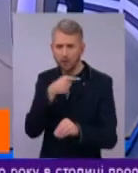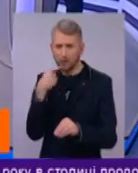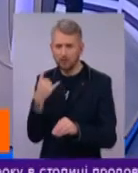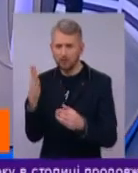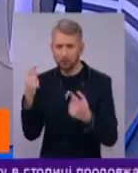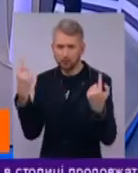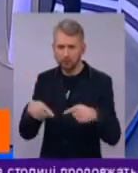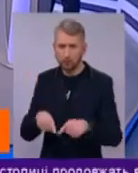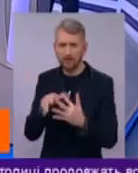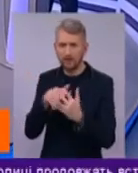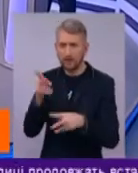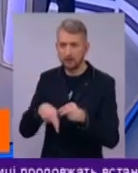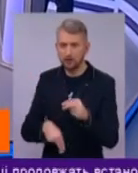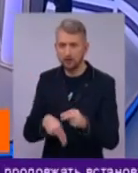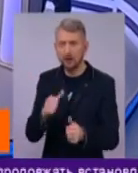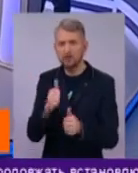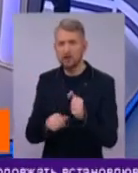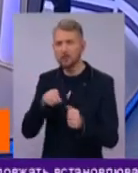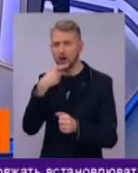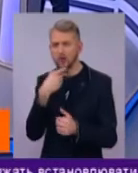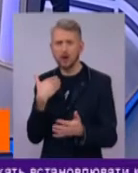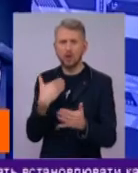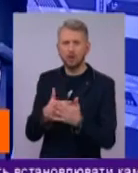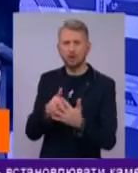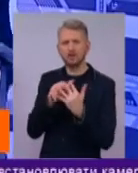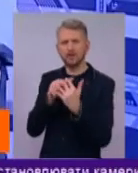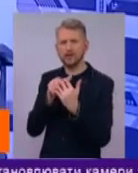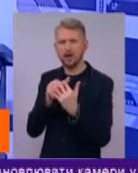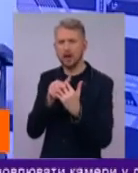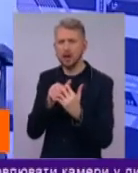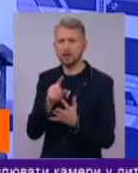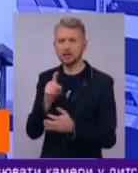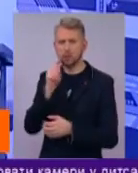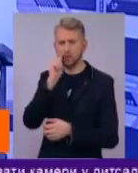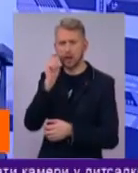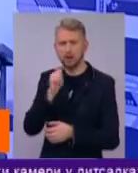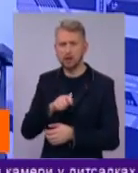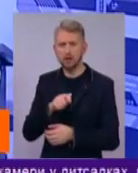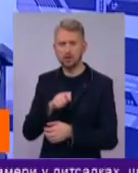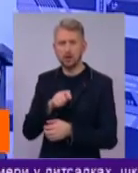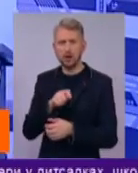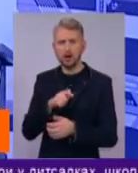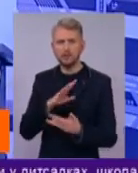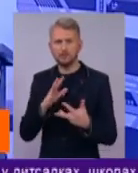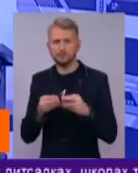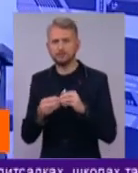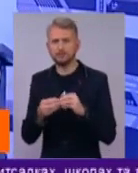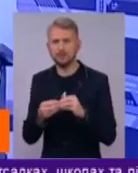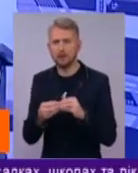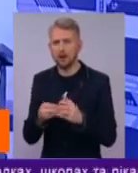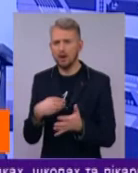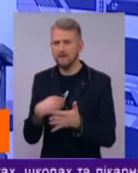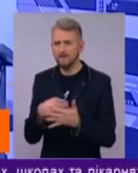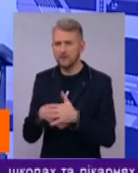і війна закінчиться. Часто теж кажуть, от там війна з Україною висмоктує величезні там